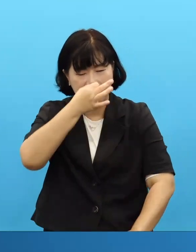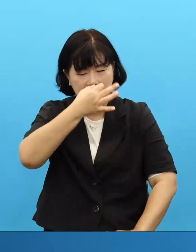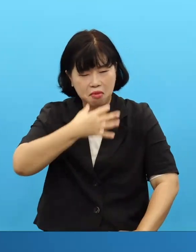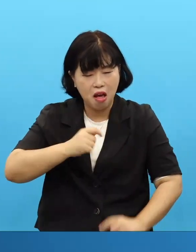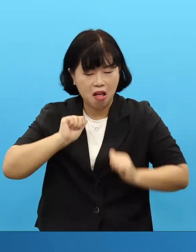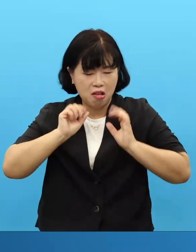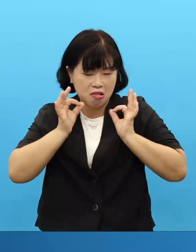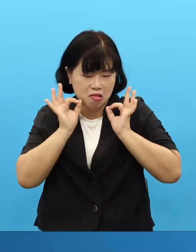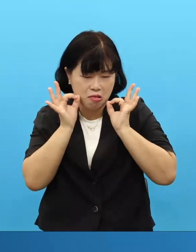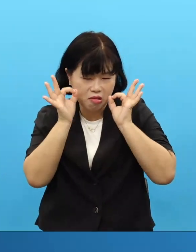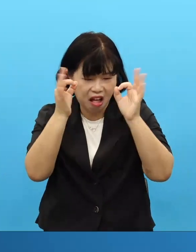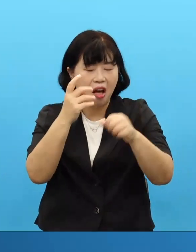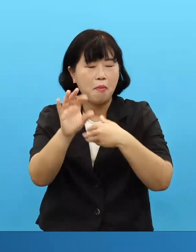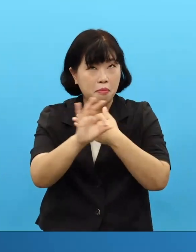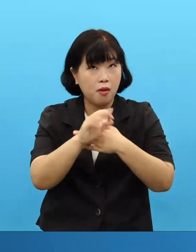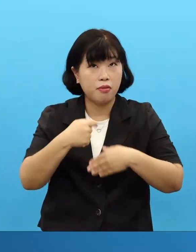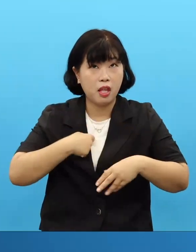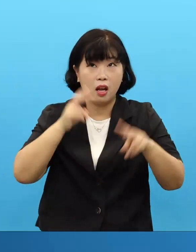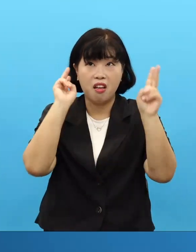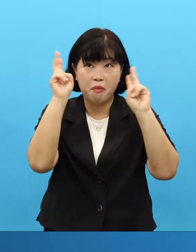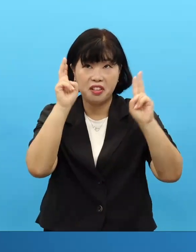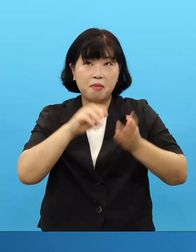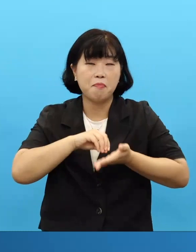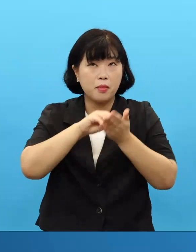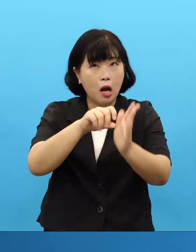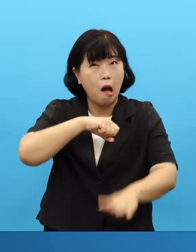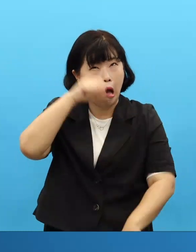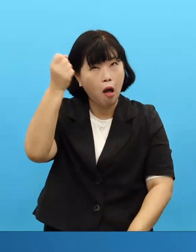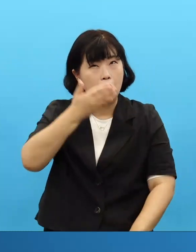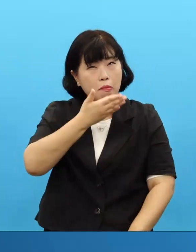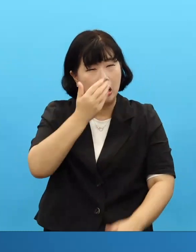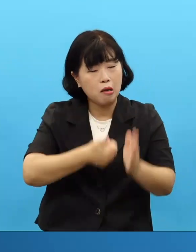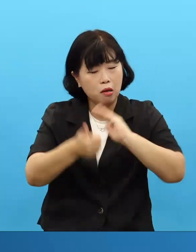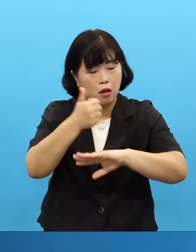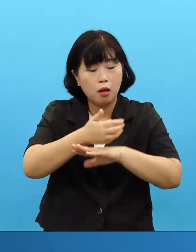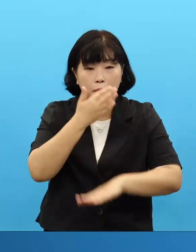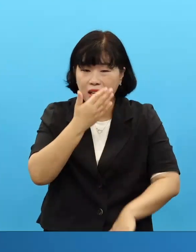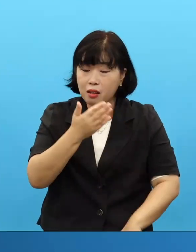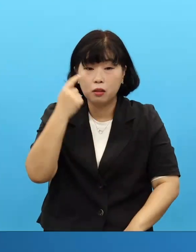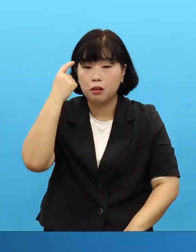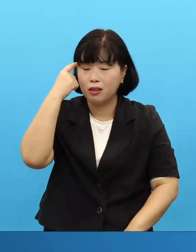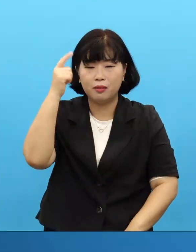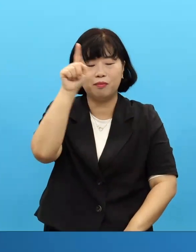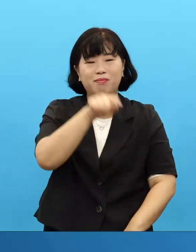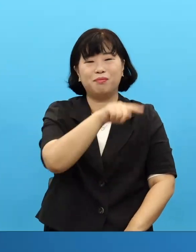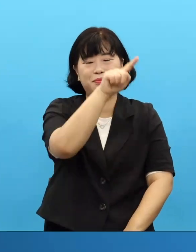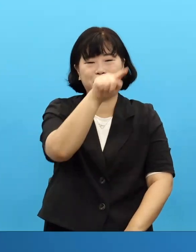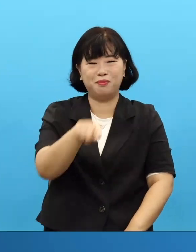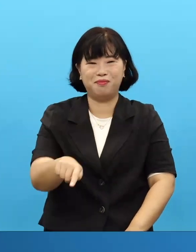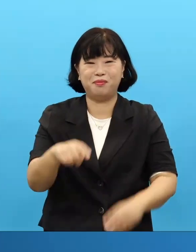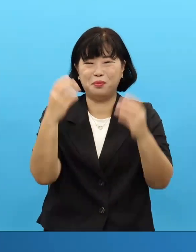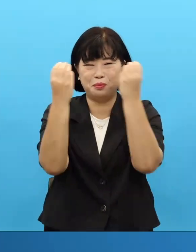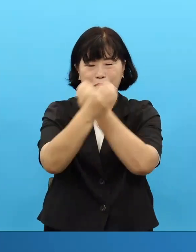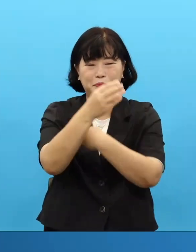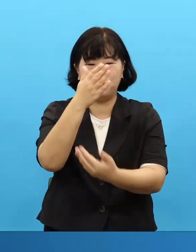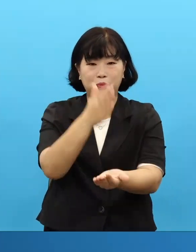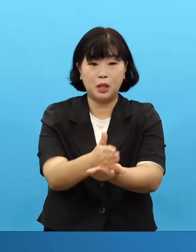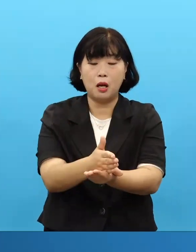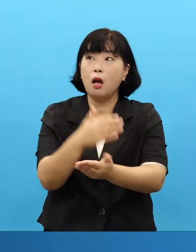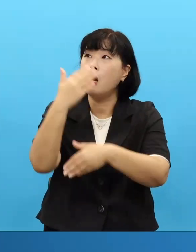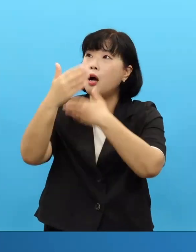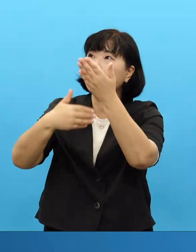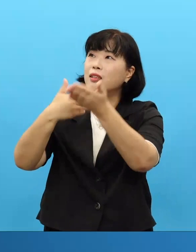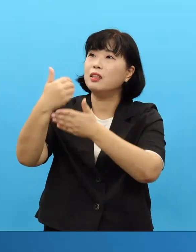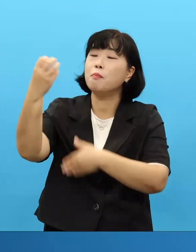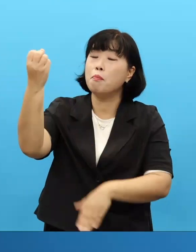it's hard enough as it is for us to even live our lives in our workplace. 그래서 다른 능력을 주겠다고 한 겁니다. And that's why God has promised